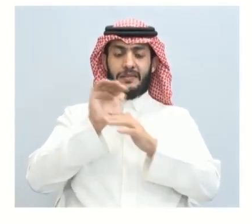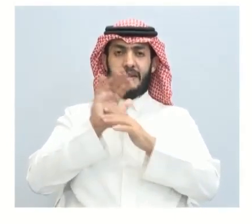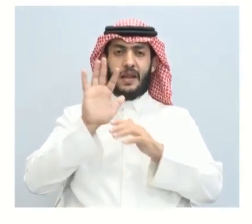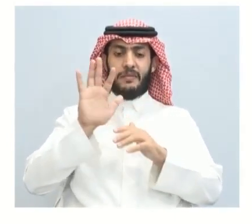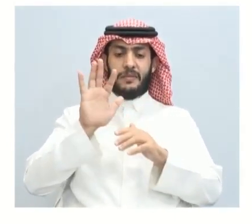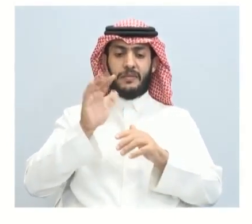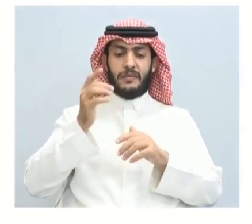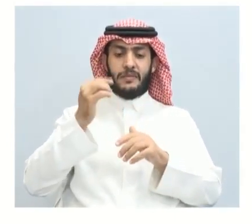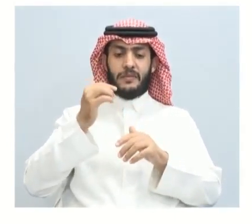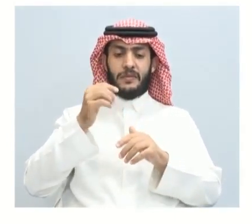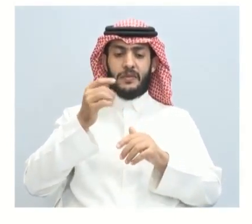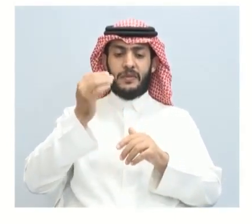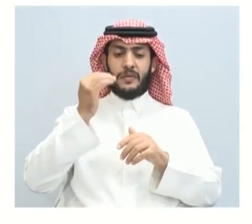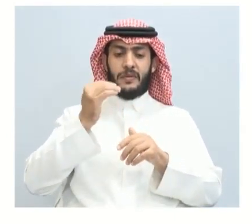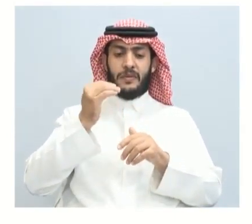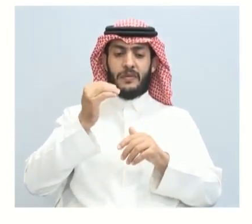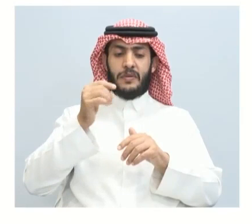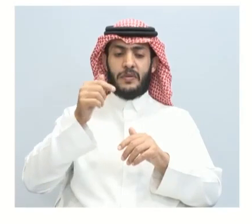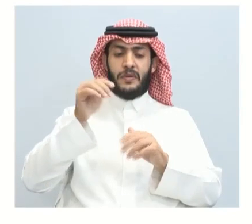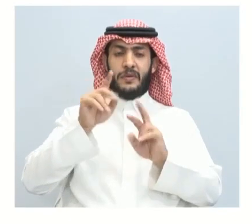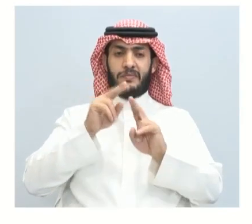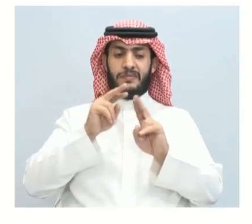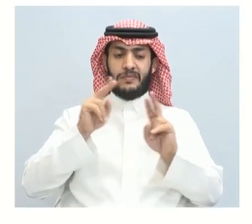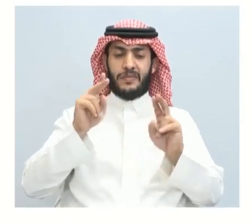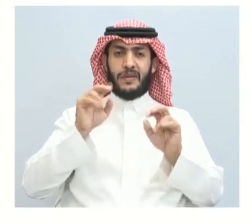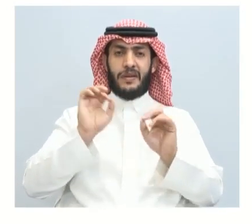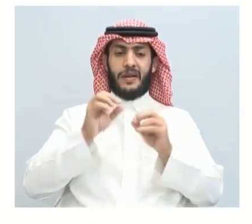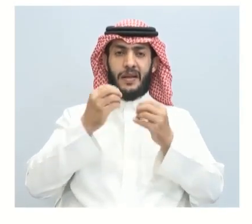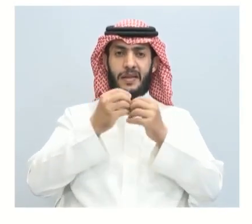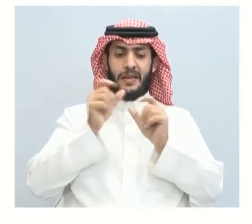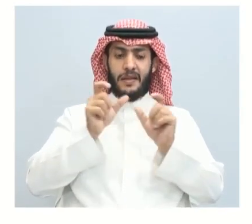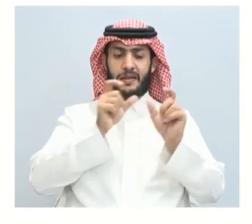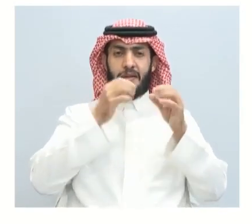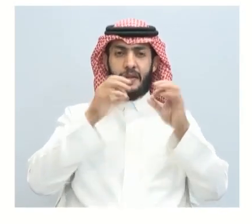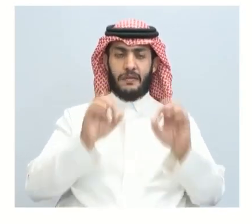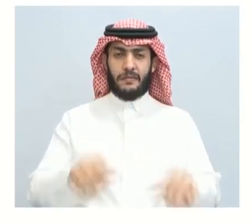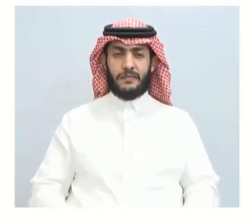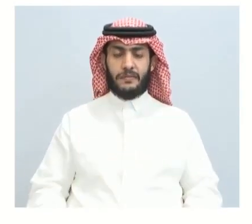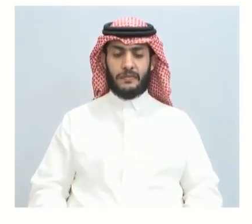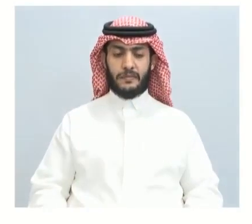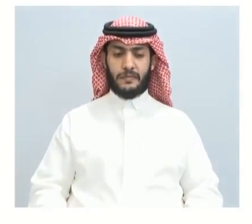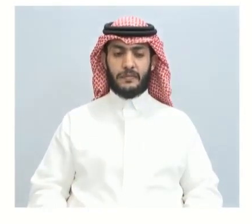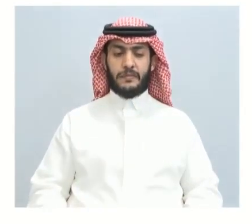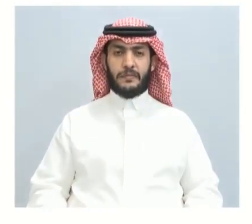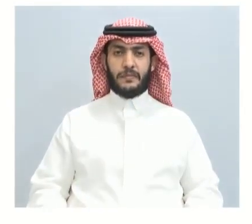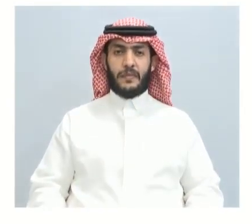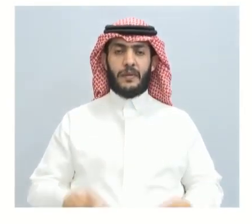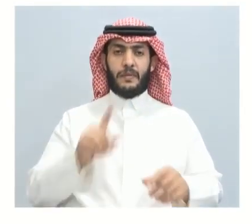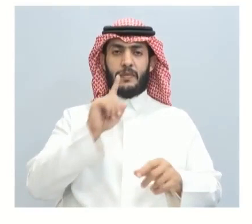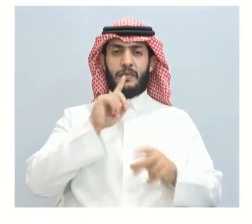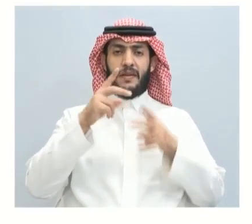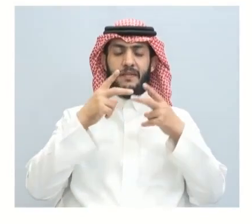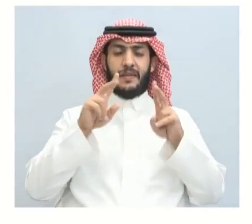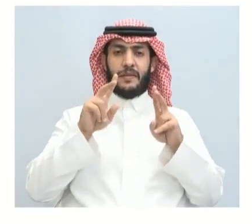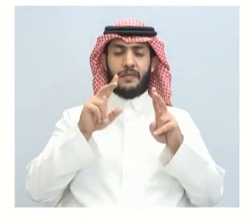الخامس وتركيب دالتين في الدرس السادس والعلاقات والدوال العكسيه في الدرس الاخير والسابع نبدا على بركه